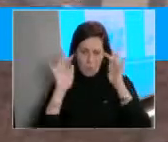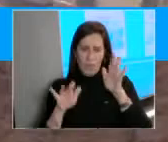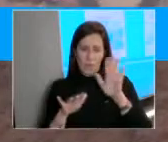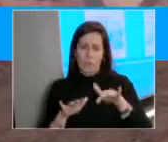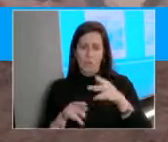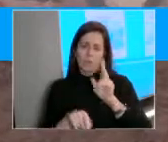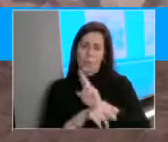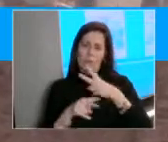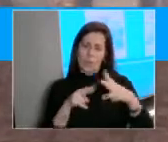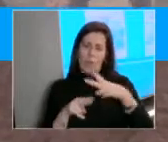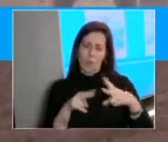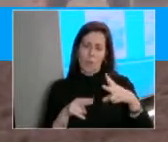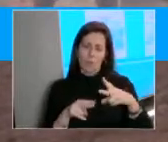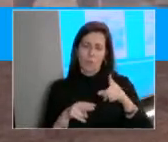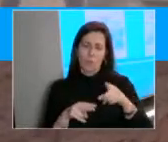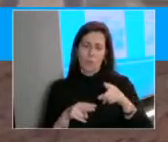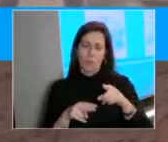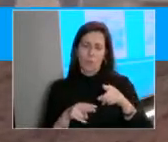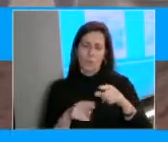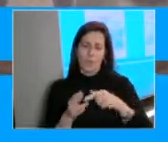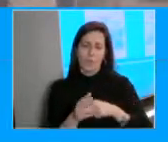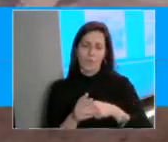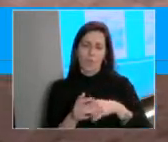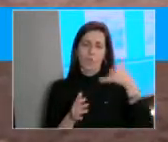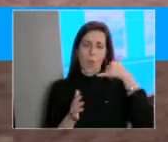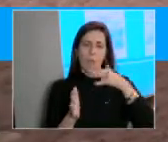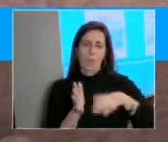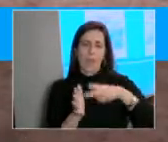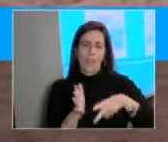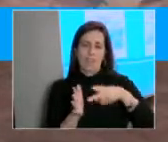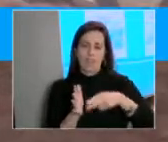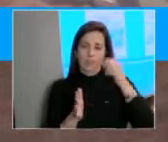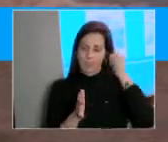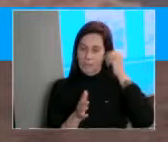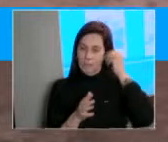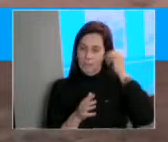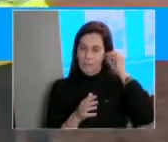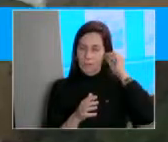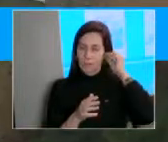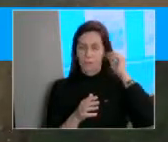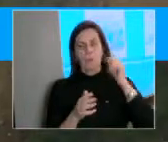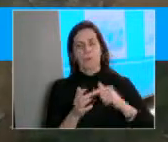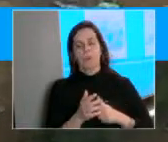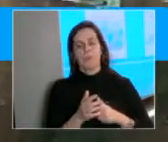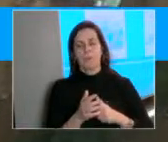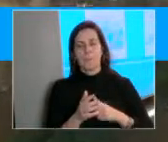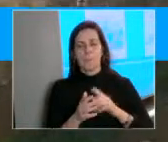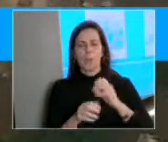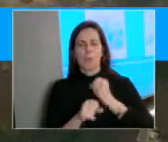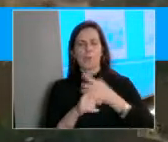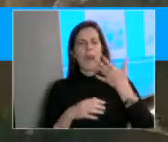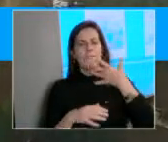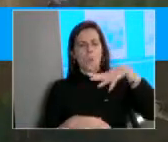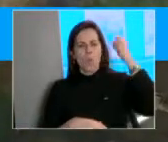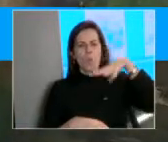להיגיינה הכללית, אז את השירותי הרכבת התחתית, אז מפעילים את הפילטרציה של האוויר בעוצמה